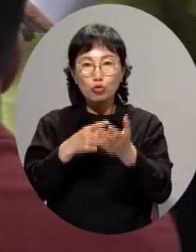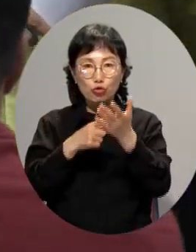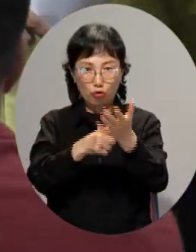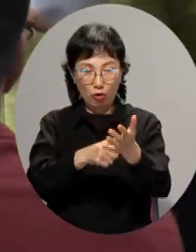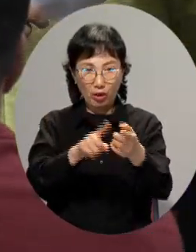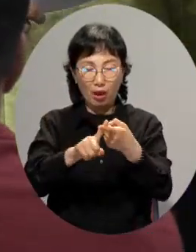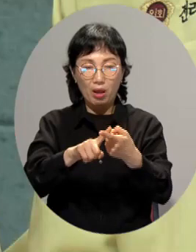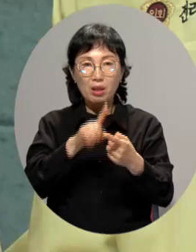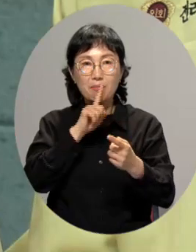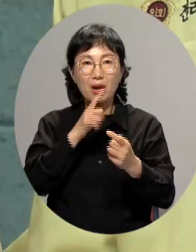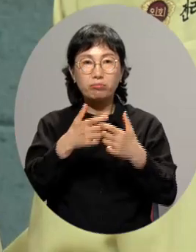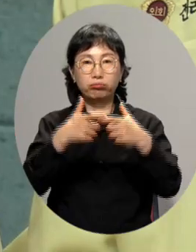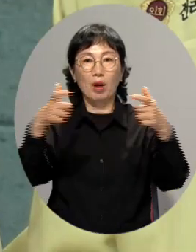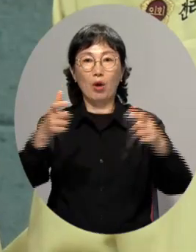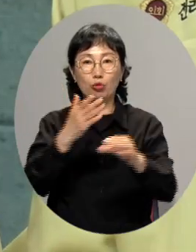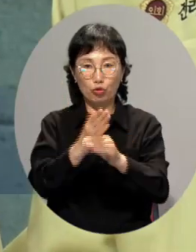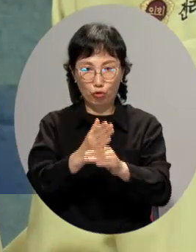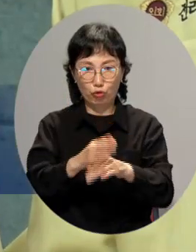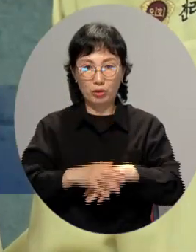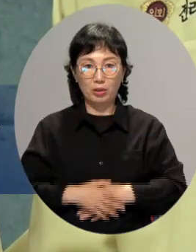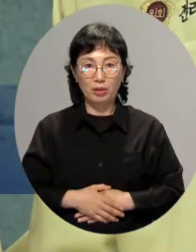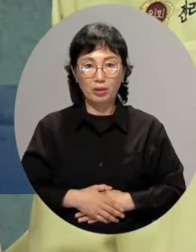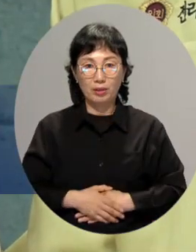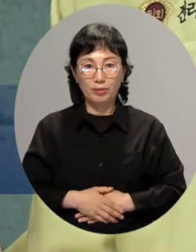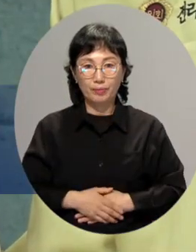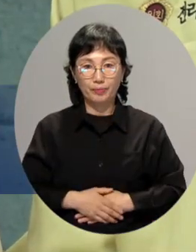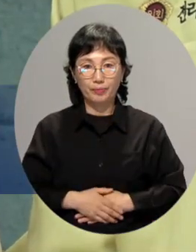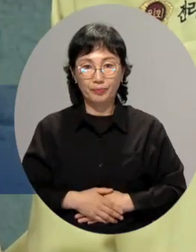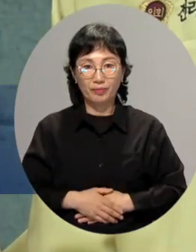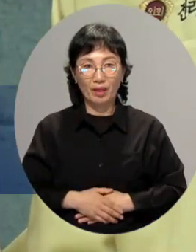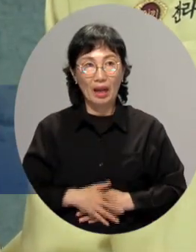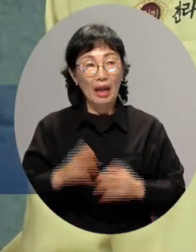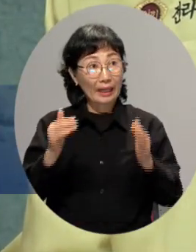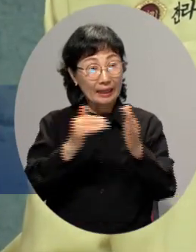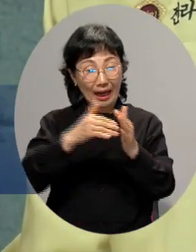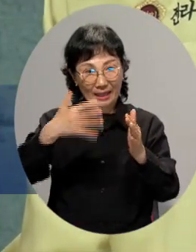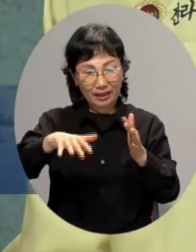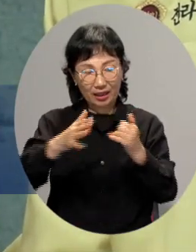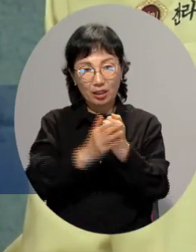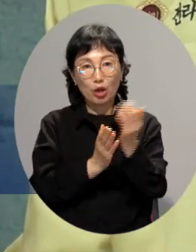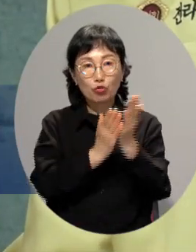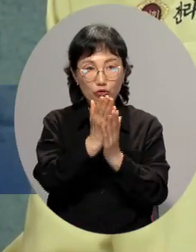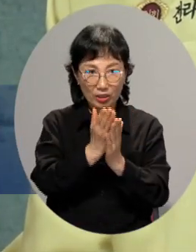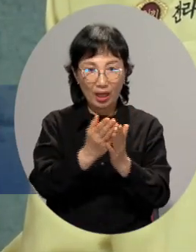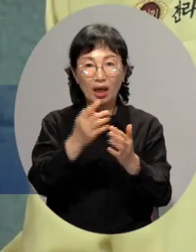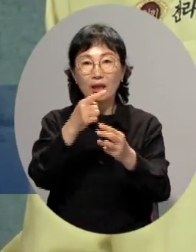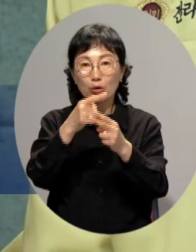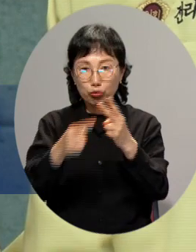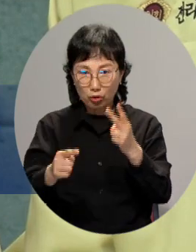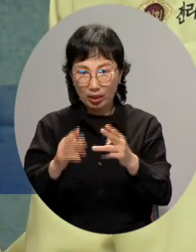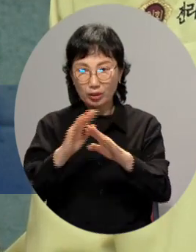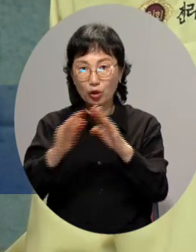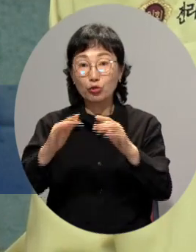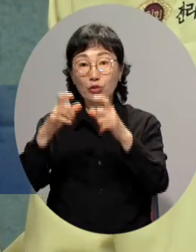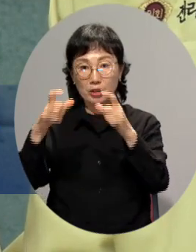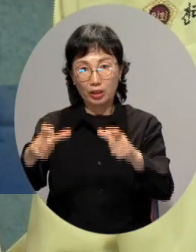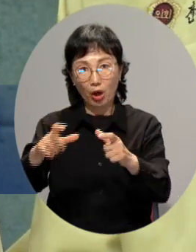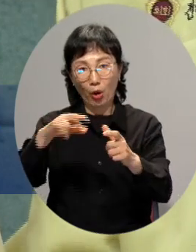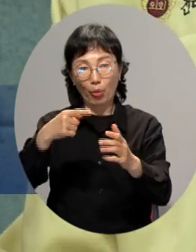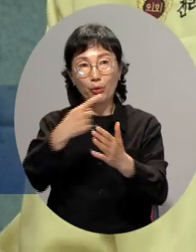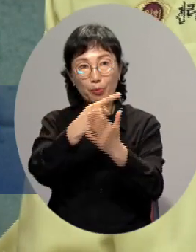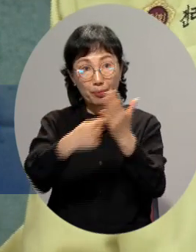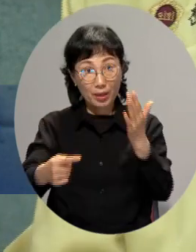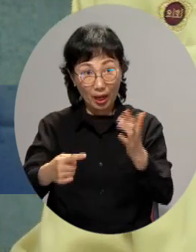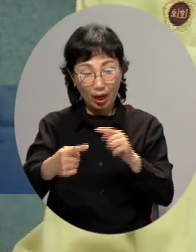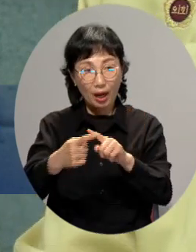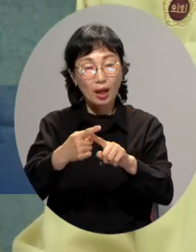거세지고 있습니다. 마무리가 되면 안 될 것 같고요. 군산과 부안도 마찬가지고 그리고 전주 지역도